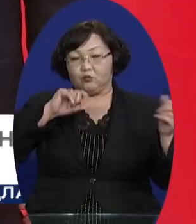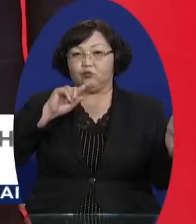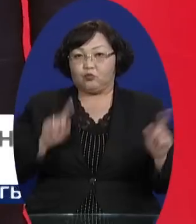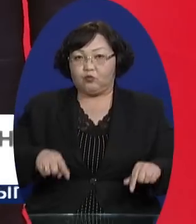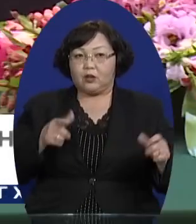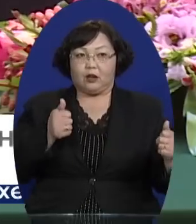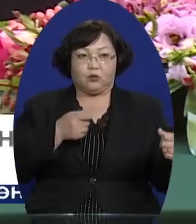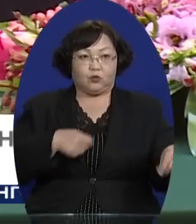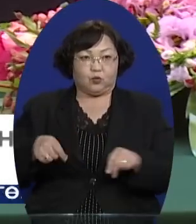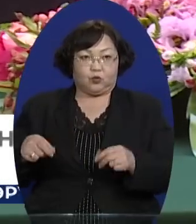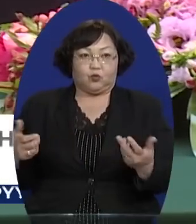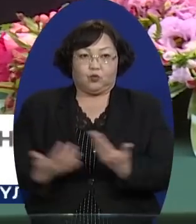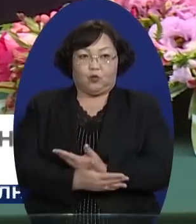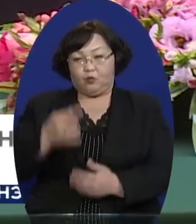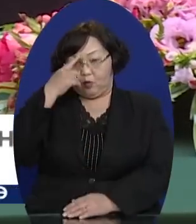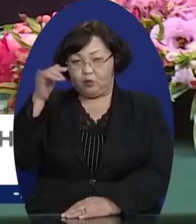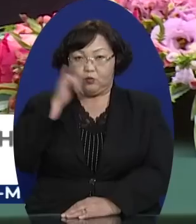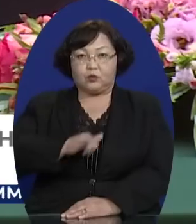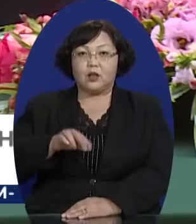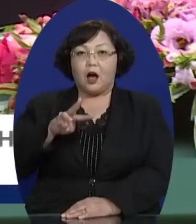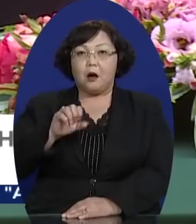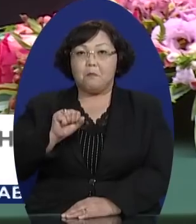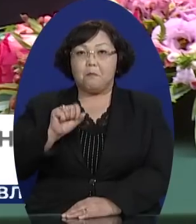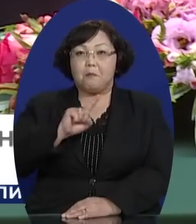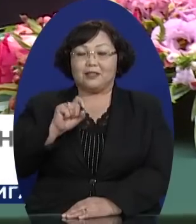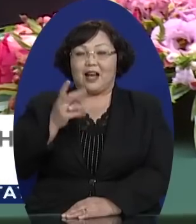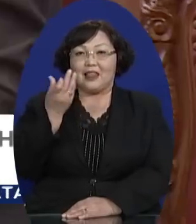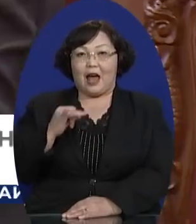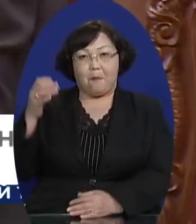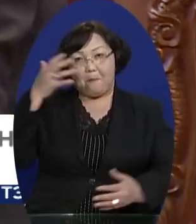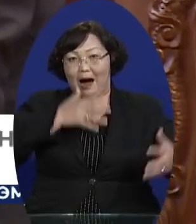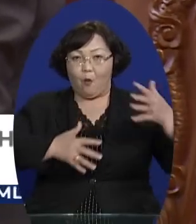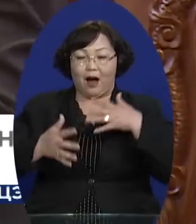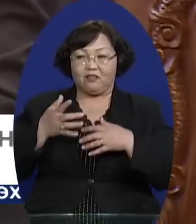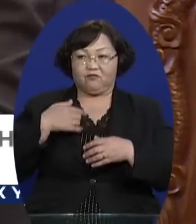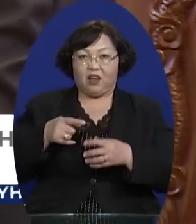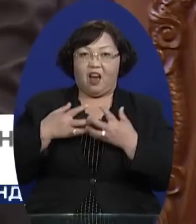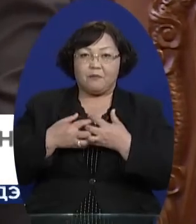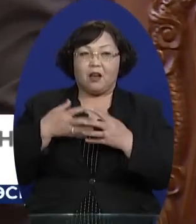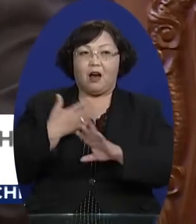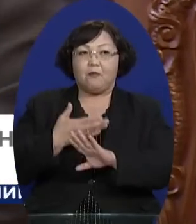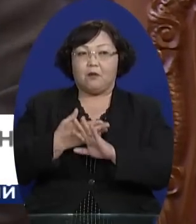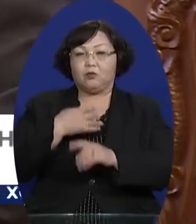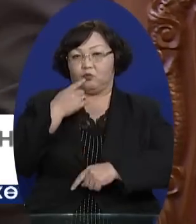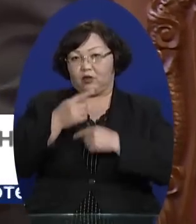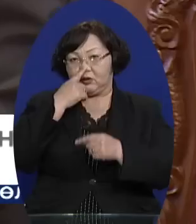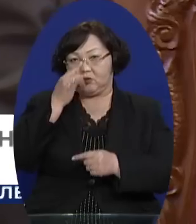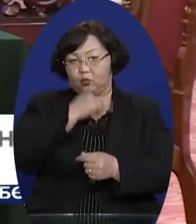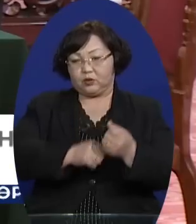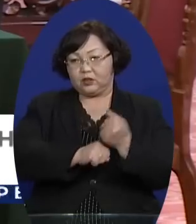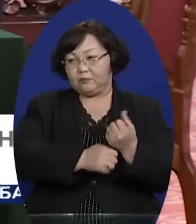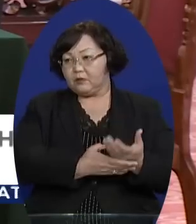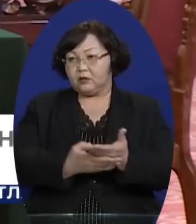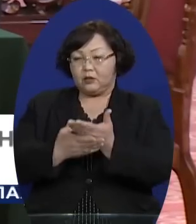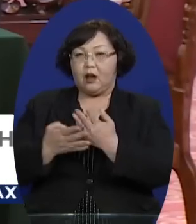мөн Монгол улсад одоо мазалаа хамгаалах энэ төслийг бол бүгд найрамдах хятад улсын техникийн зөвлөлийн одоо тусламж үйлчлэгээр бол хэрэгжүүлж байгаа.